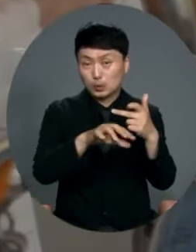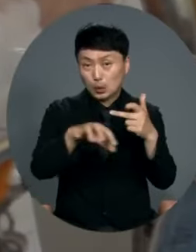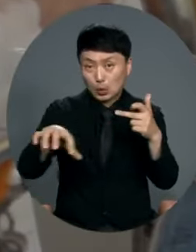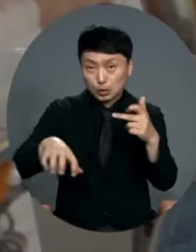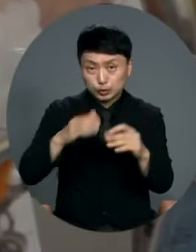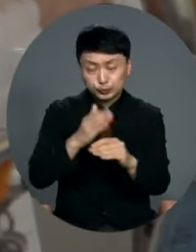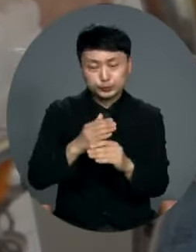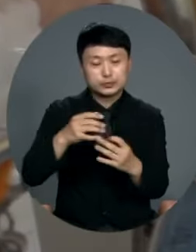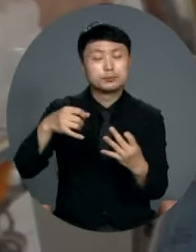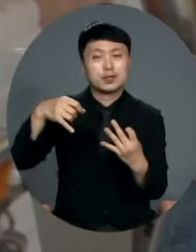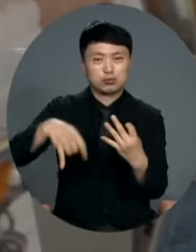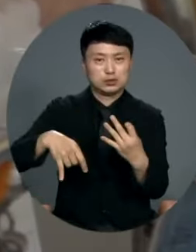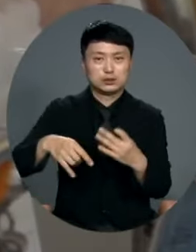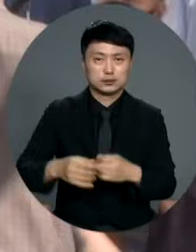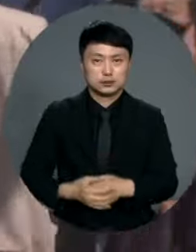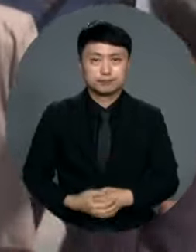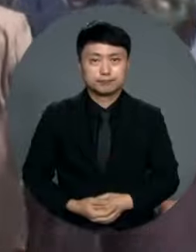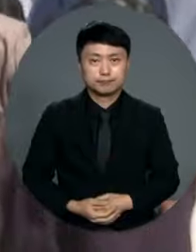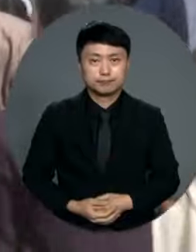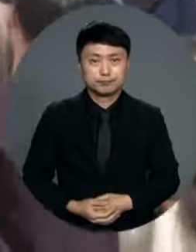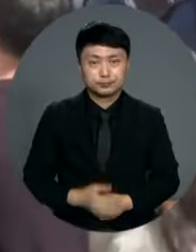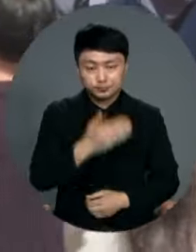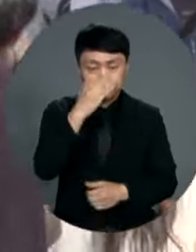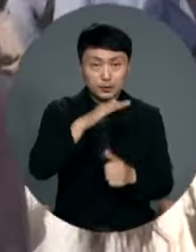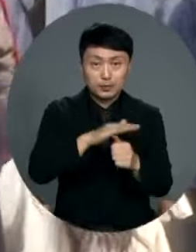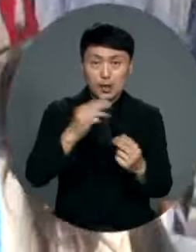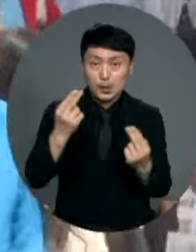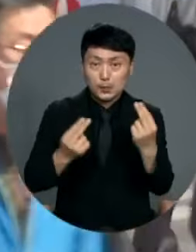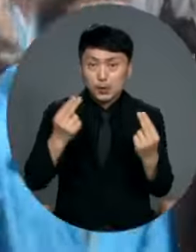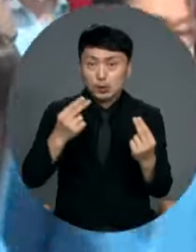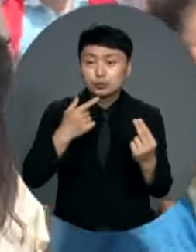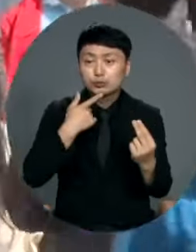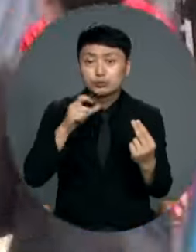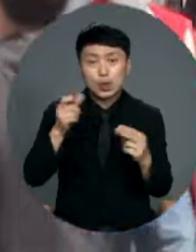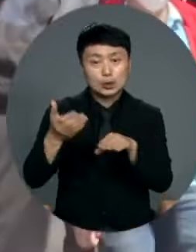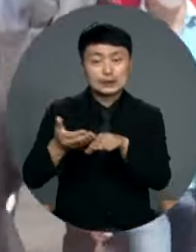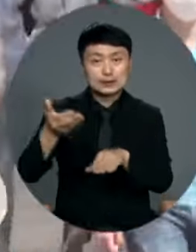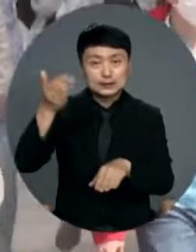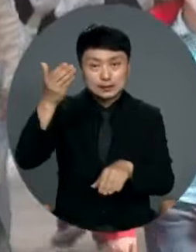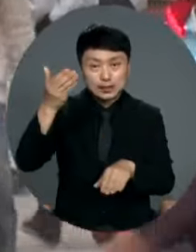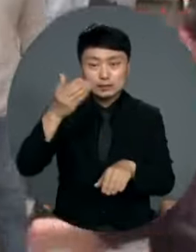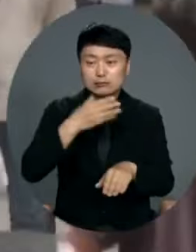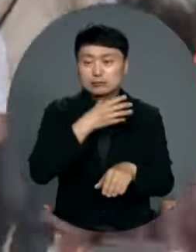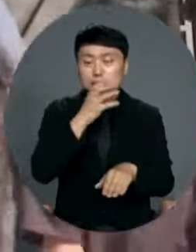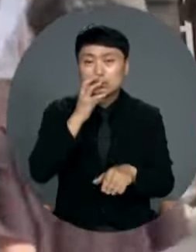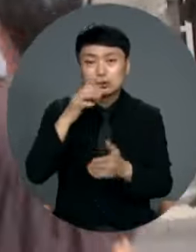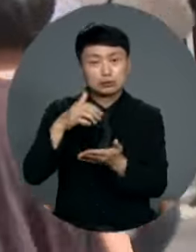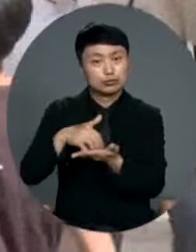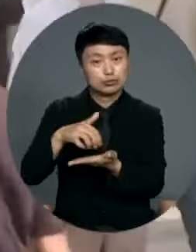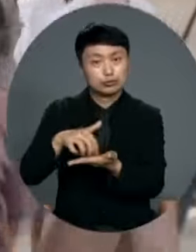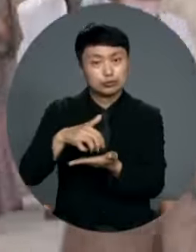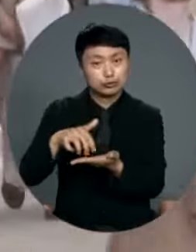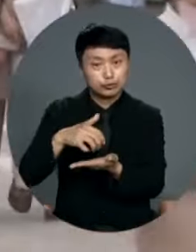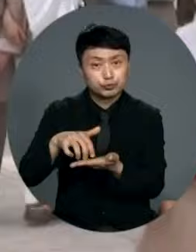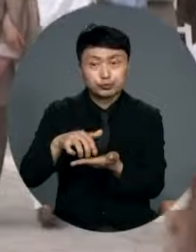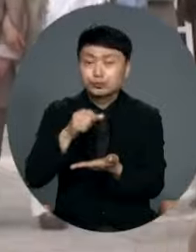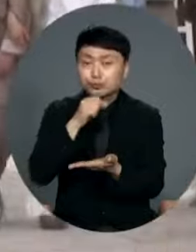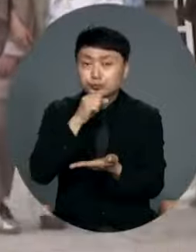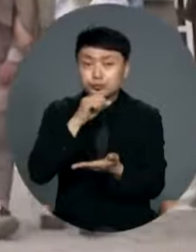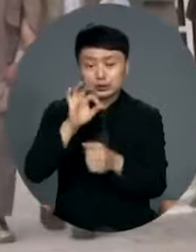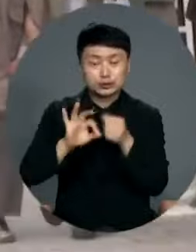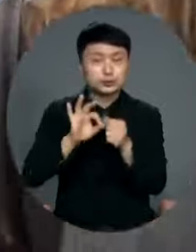가운데 14위였습니다. 유소년 인구 대비 65살 이상 고령 인구의 비율을 나타내는 고령화